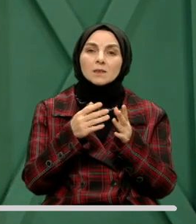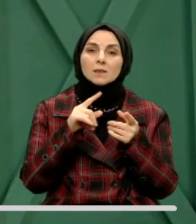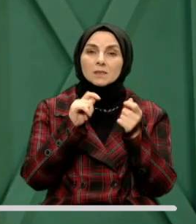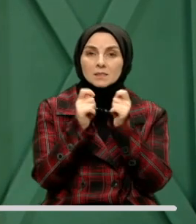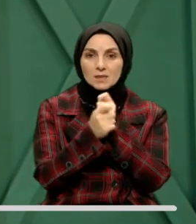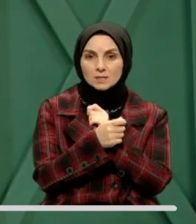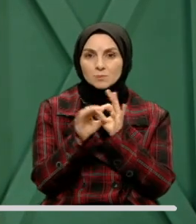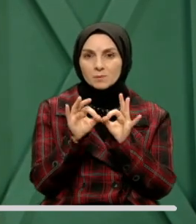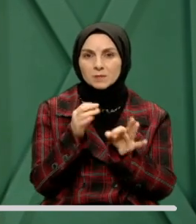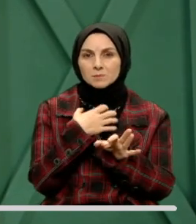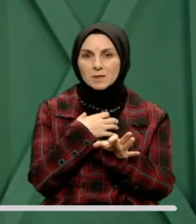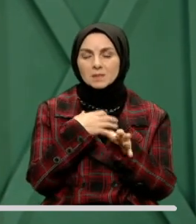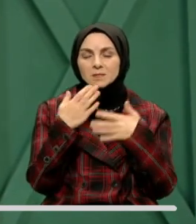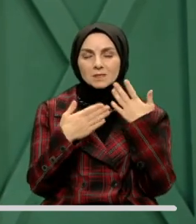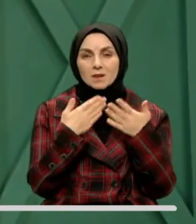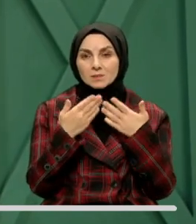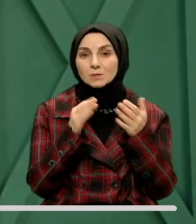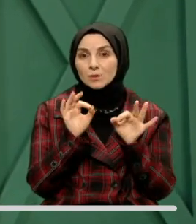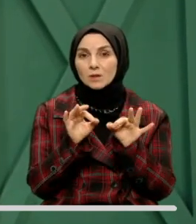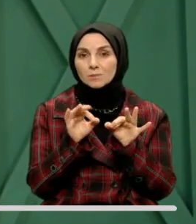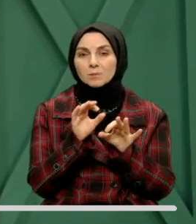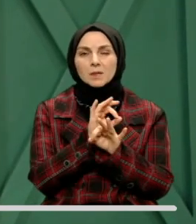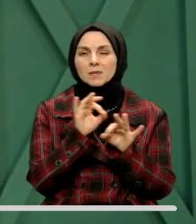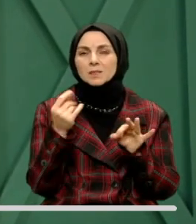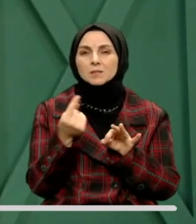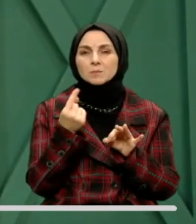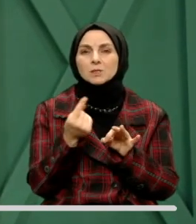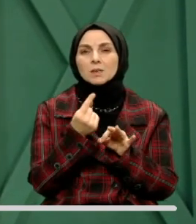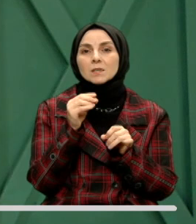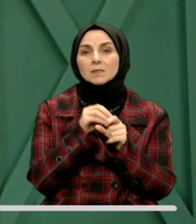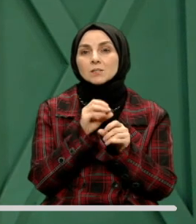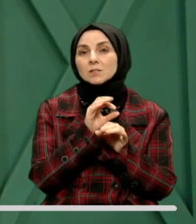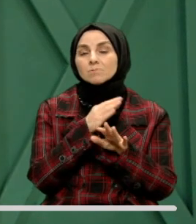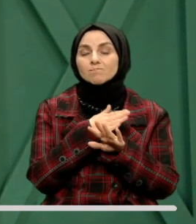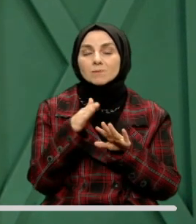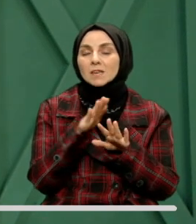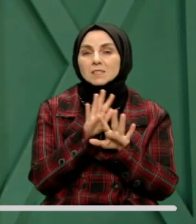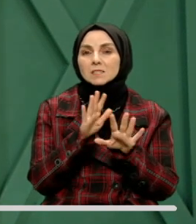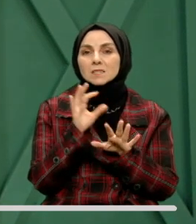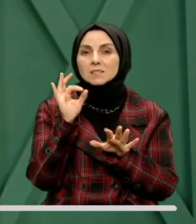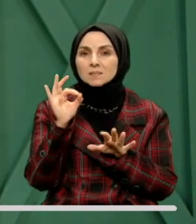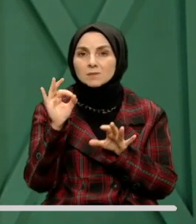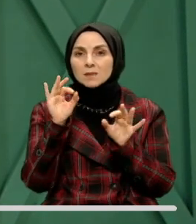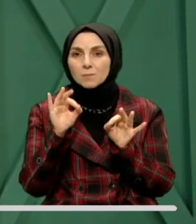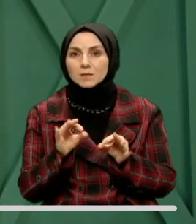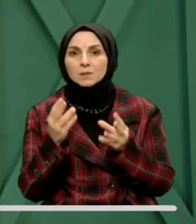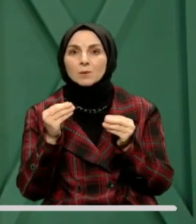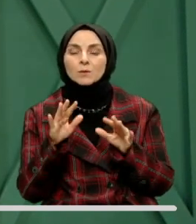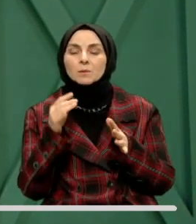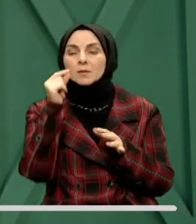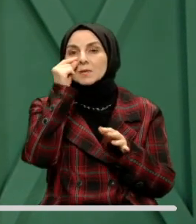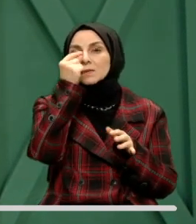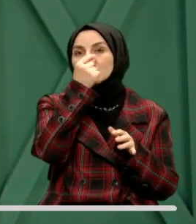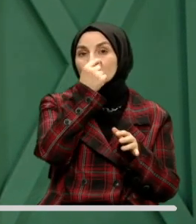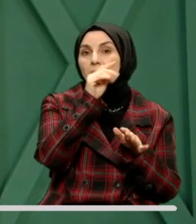kitaplarında kendisi, söyleşilerinde de anlatıyor. Hani hiçbir şey için geç kalınmadı. Her şey için sıfırdan başlanabilir.